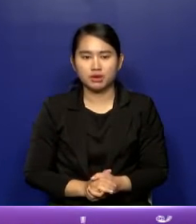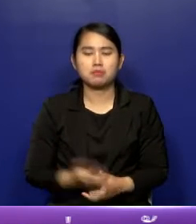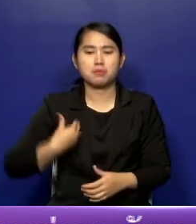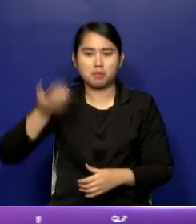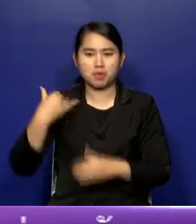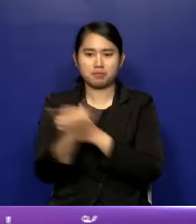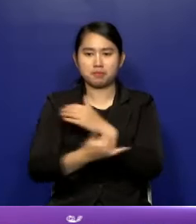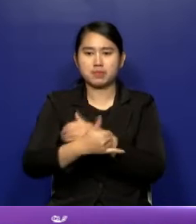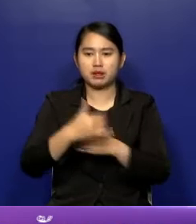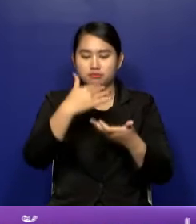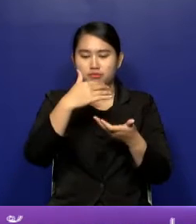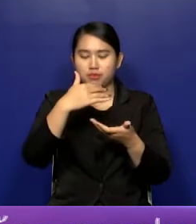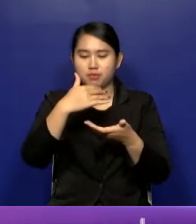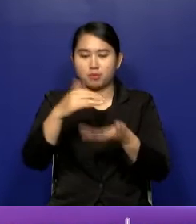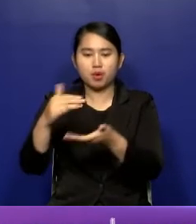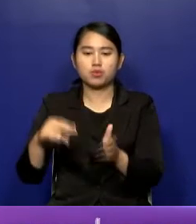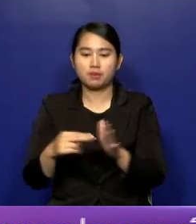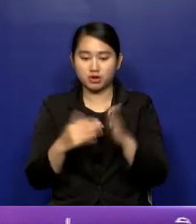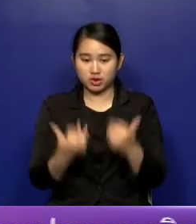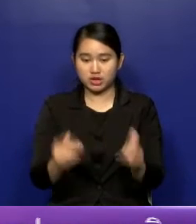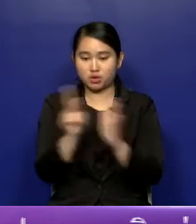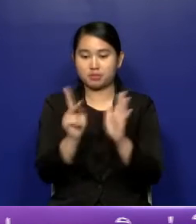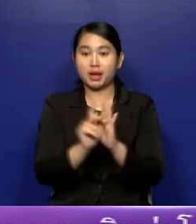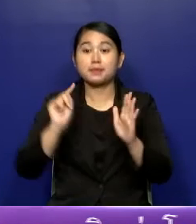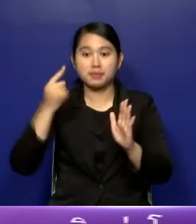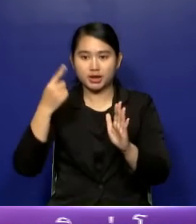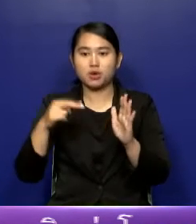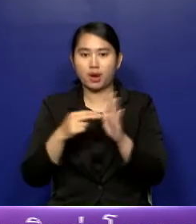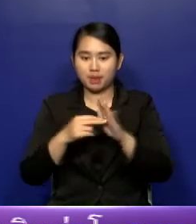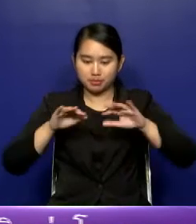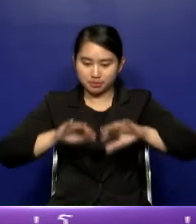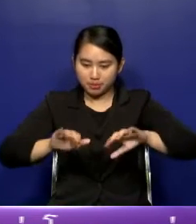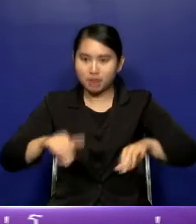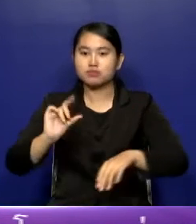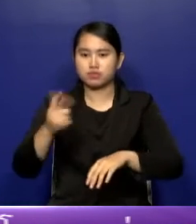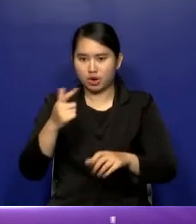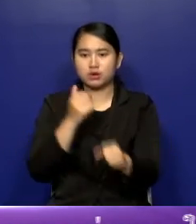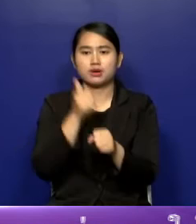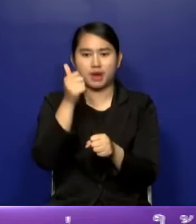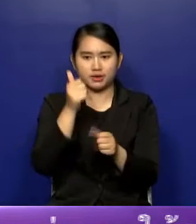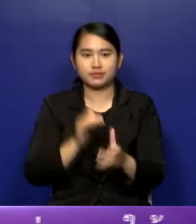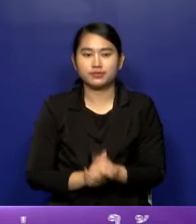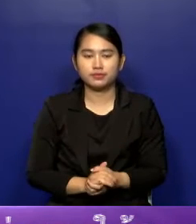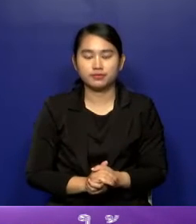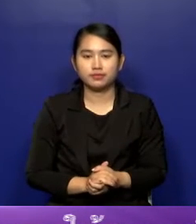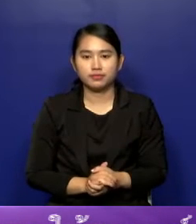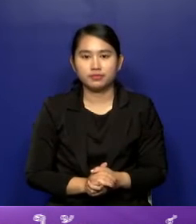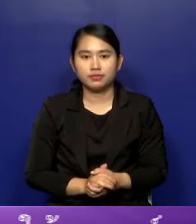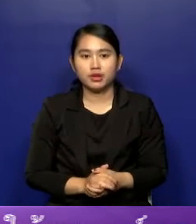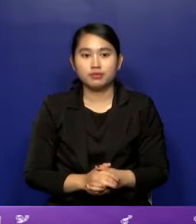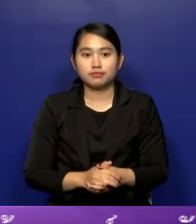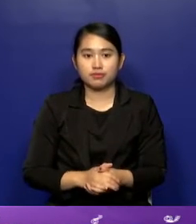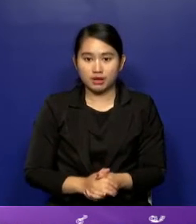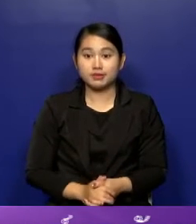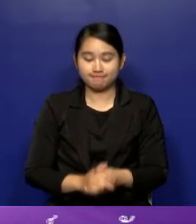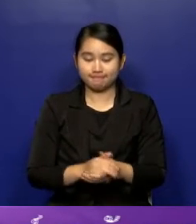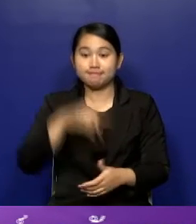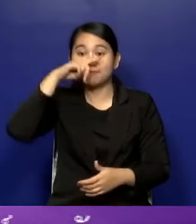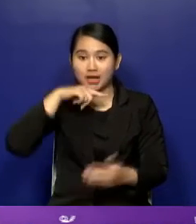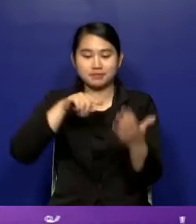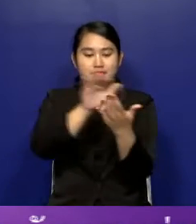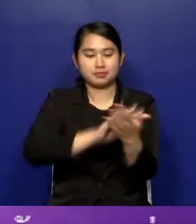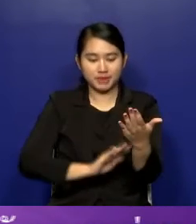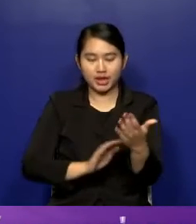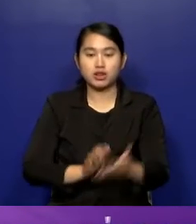าก